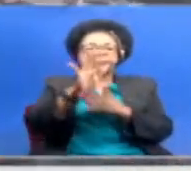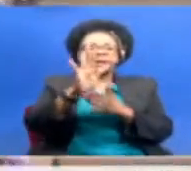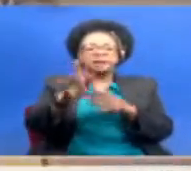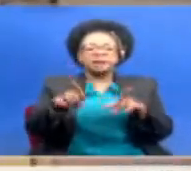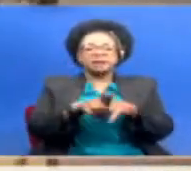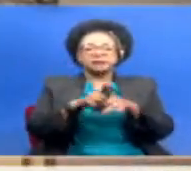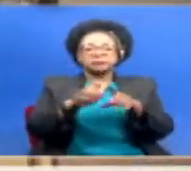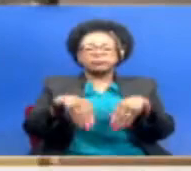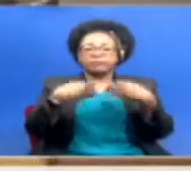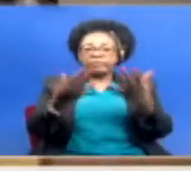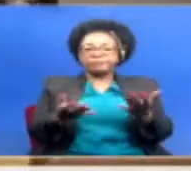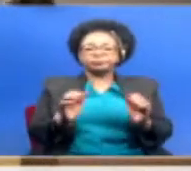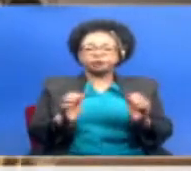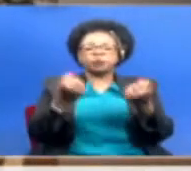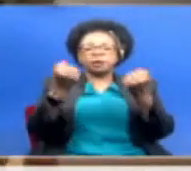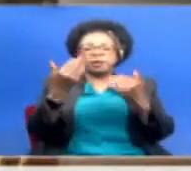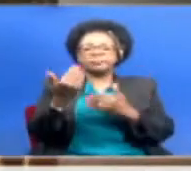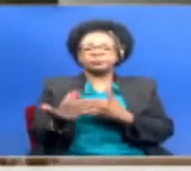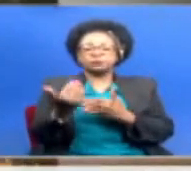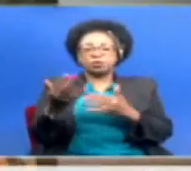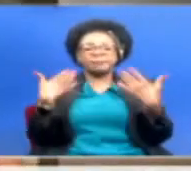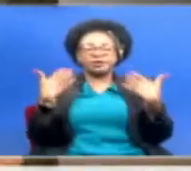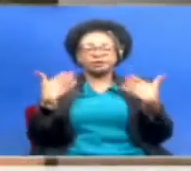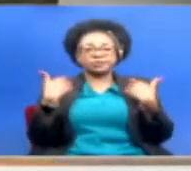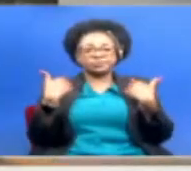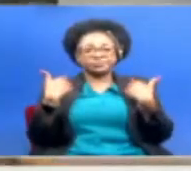maarufu kama okolea mtoto wa Meru.